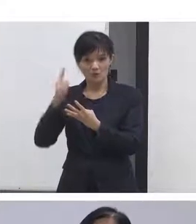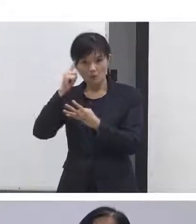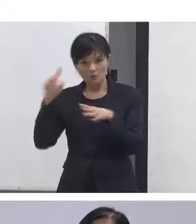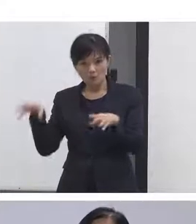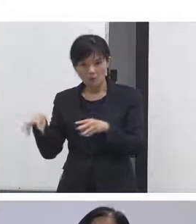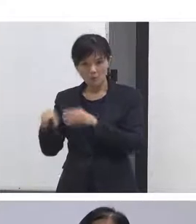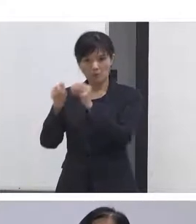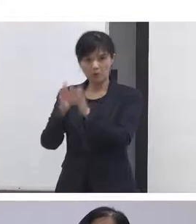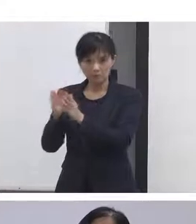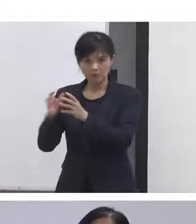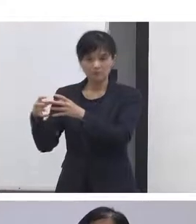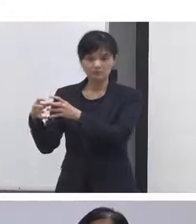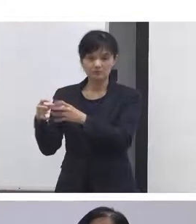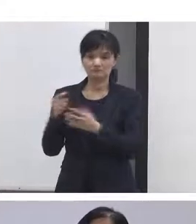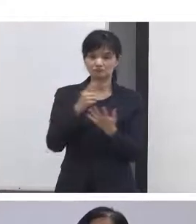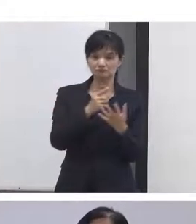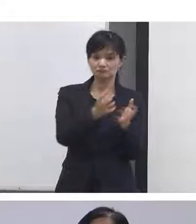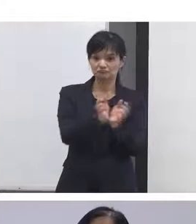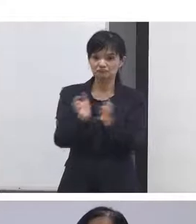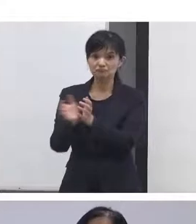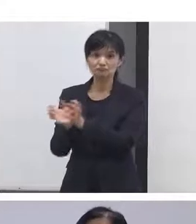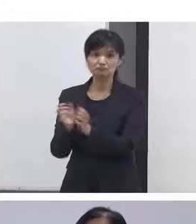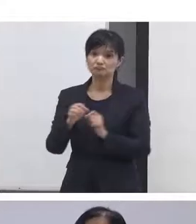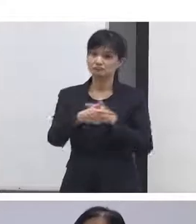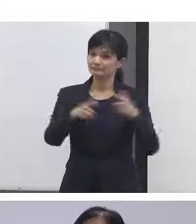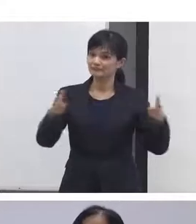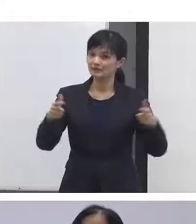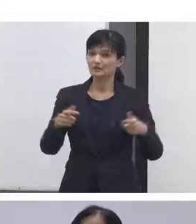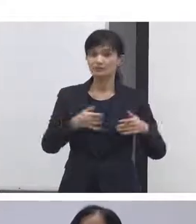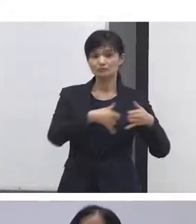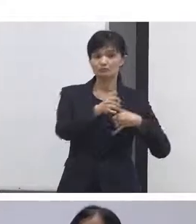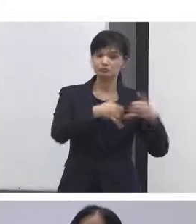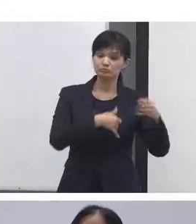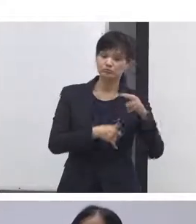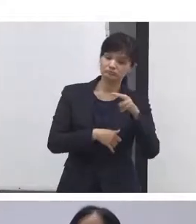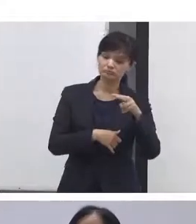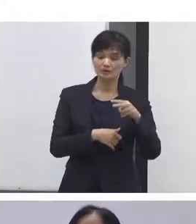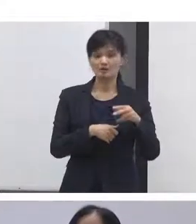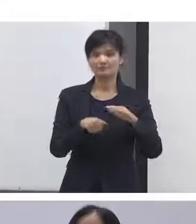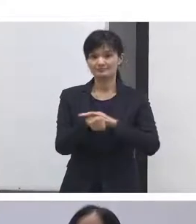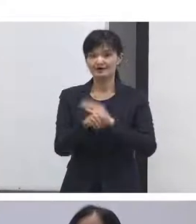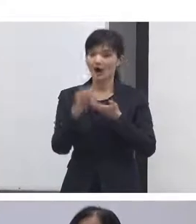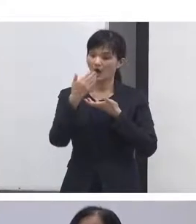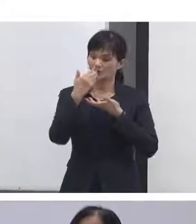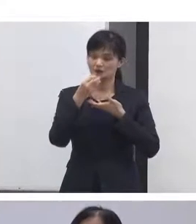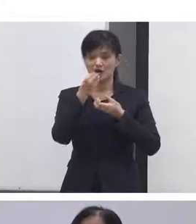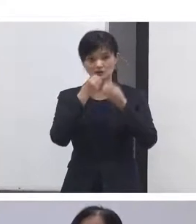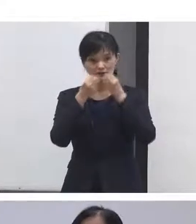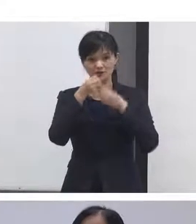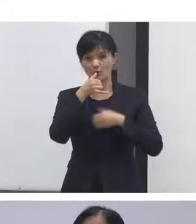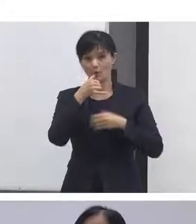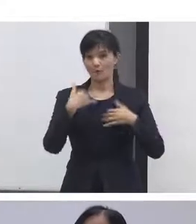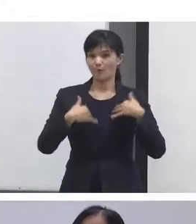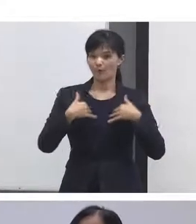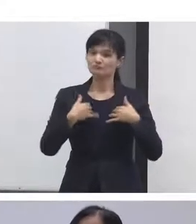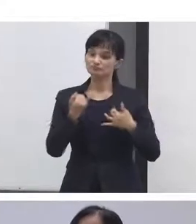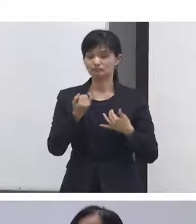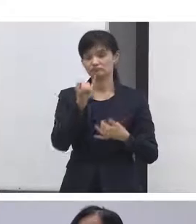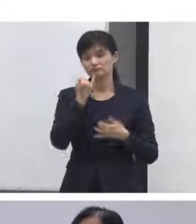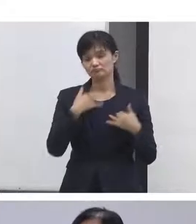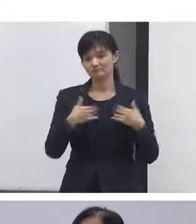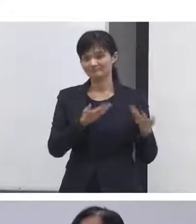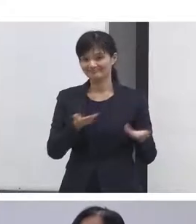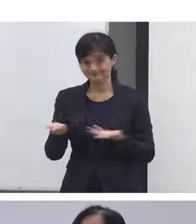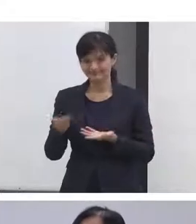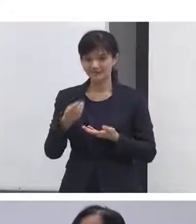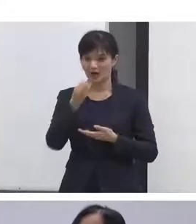色的，只是你想要当哪一种，路人也可以啊，经过吃东西也无妨吧，反正对食物很重要，我们都一直准备